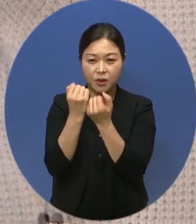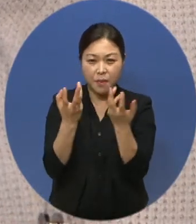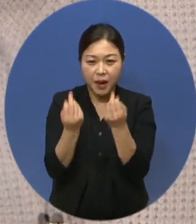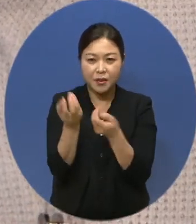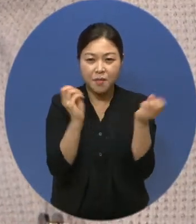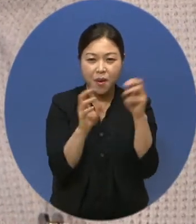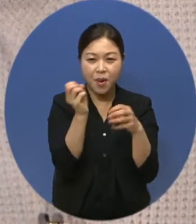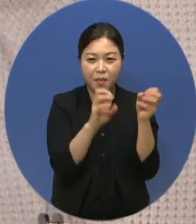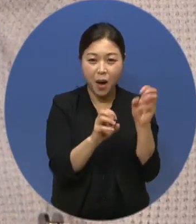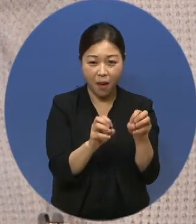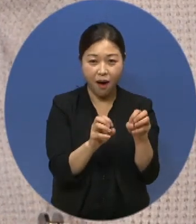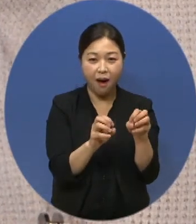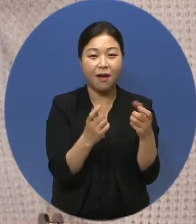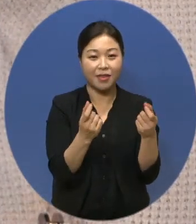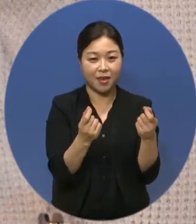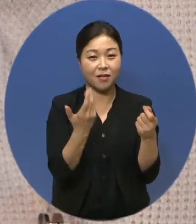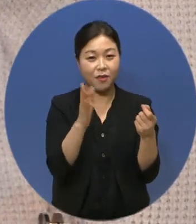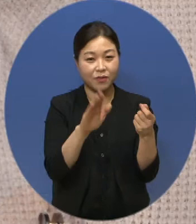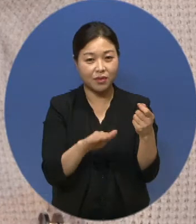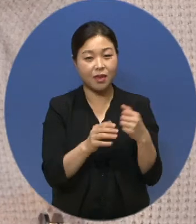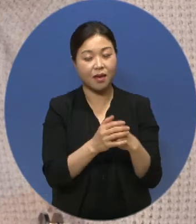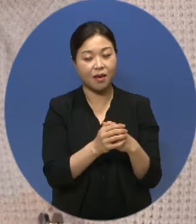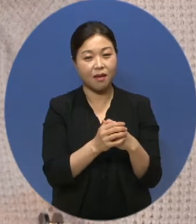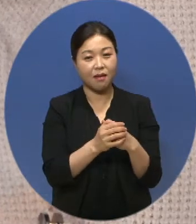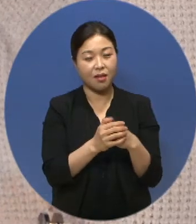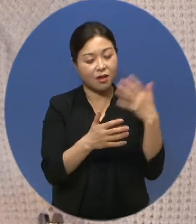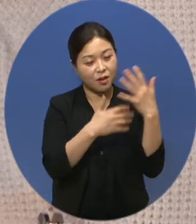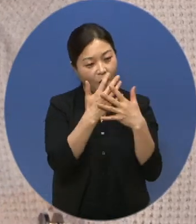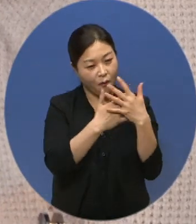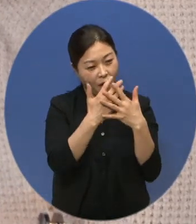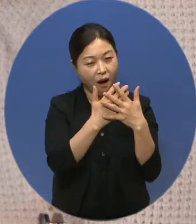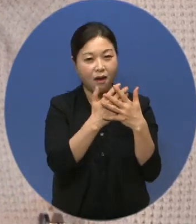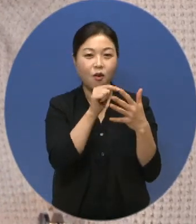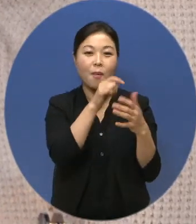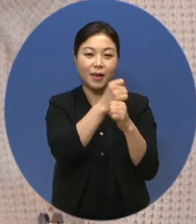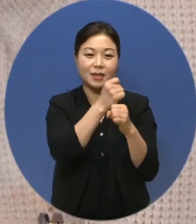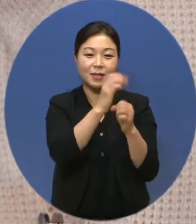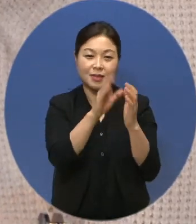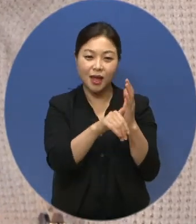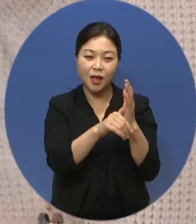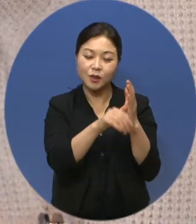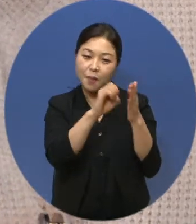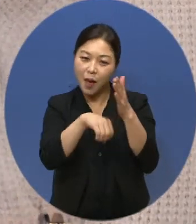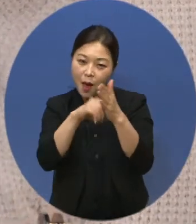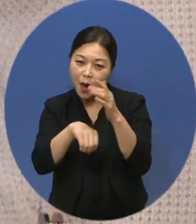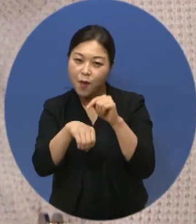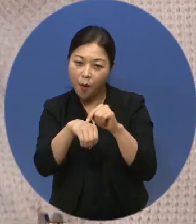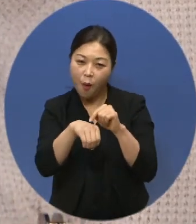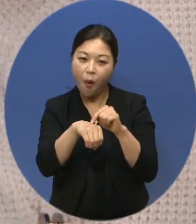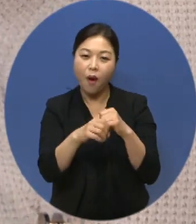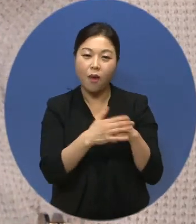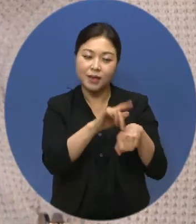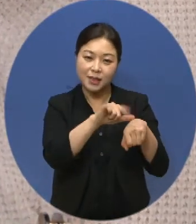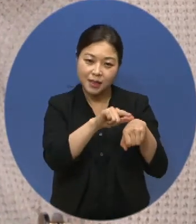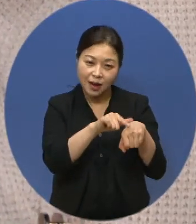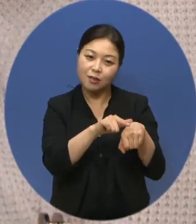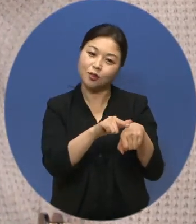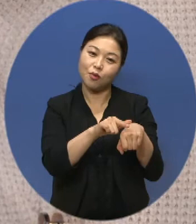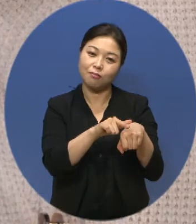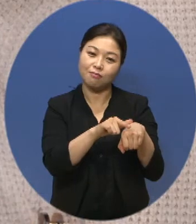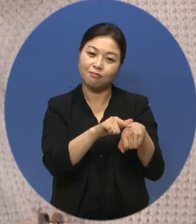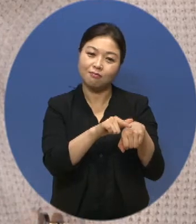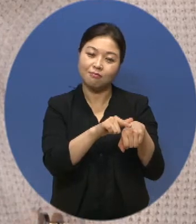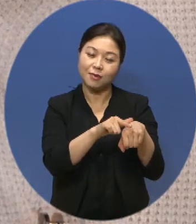같은데 그러니까 그래도 이제 진행을 하면서 조금 빼기도 빼고 조금 호흡을 주고 했는데 이게